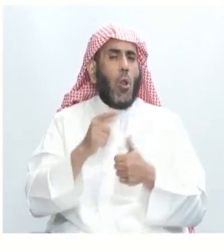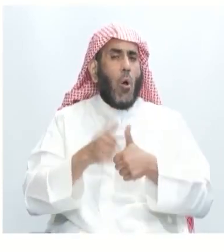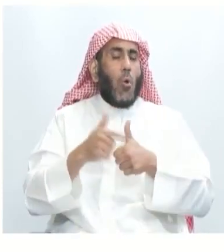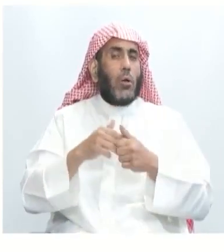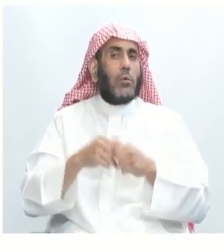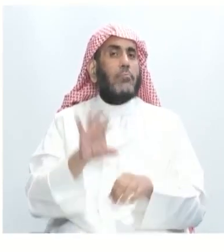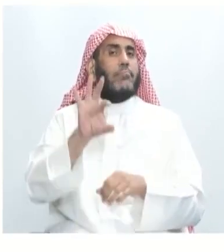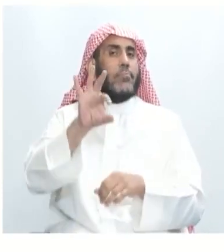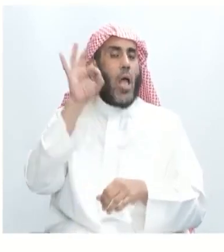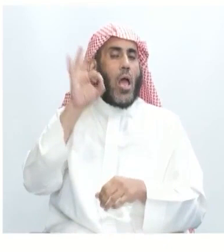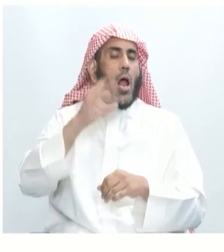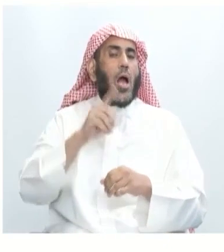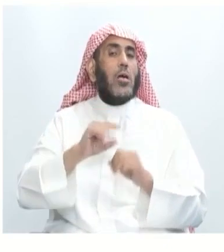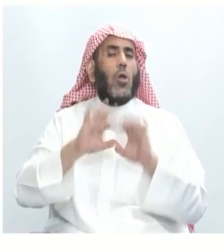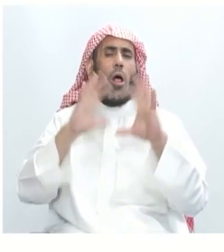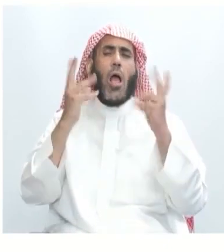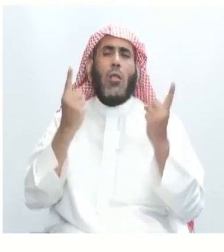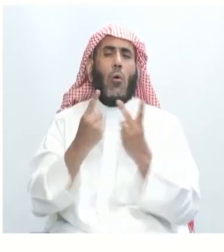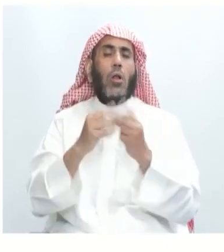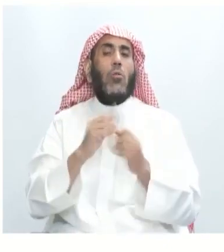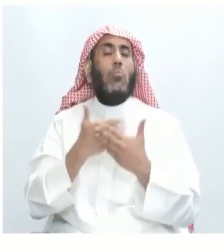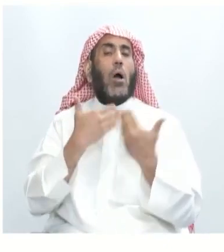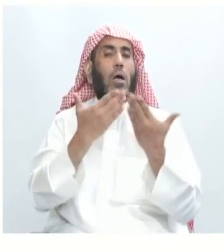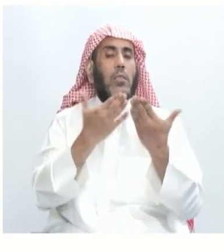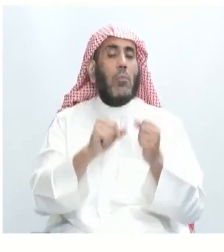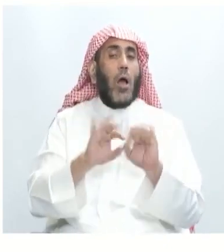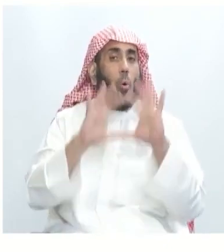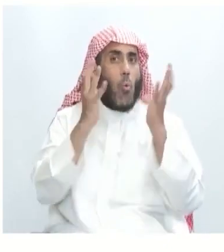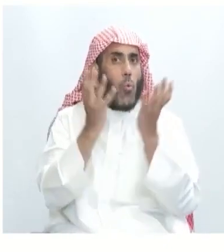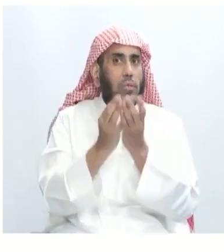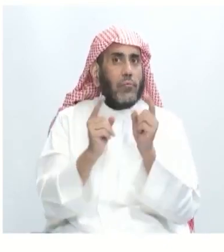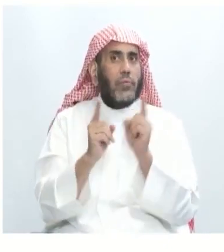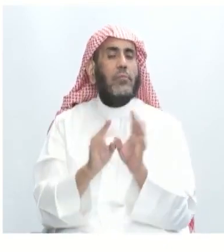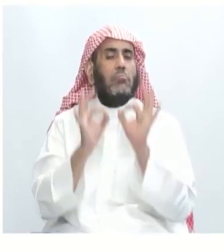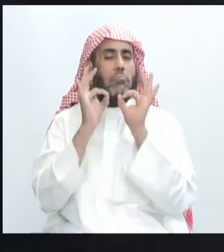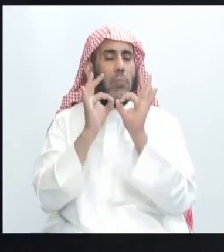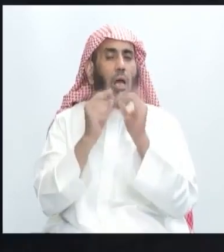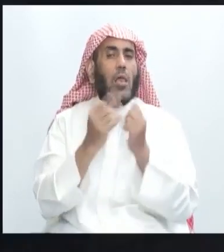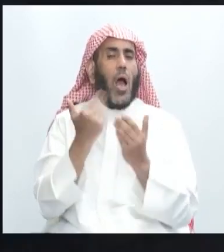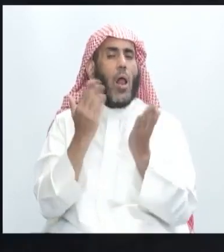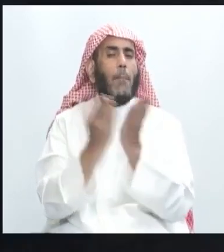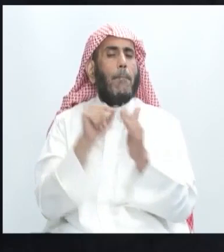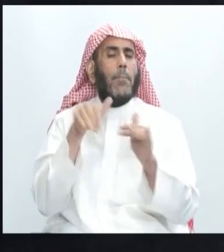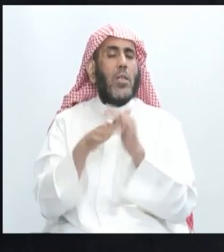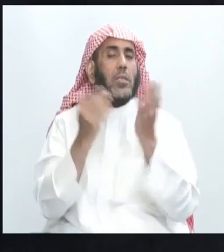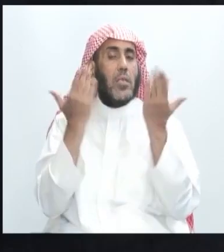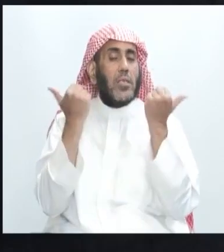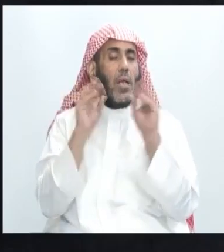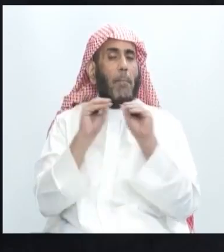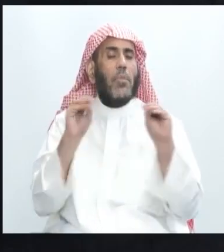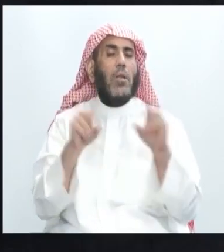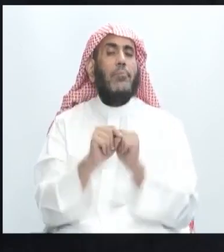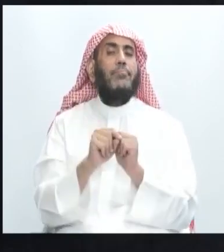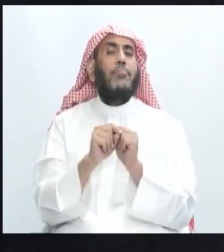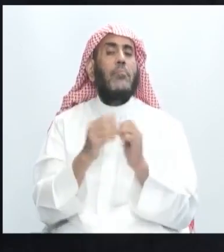تخير تخير احدى الظواهر ثم قدم لها وصفا دقيقا وهذه من خلال ما درسناه سابقا وم خلال ما تكلمنا عنه وتحدثنا